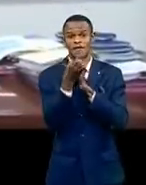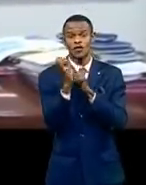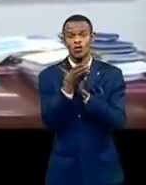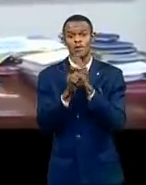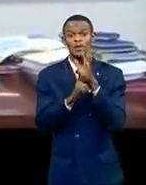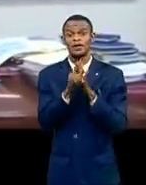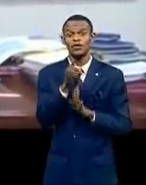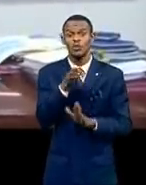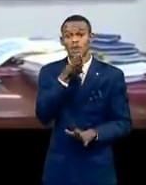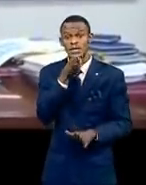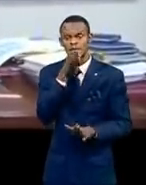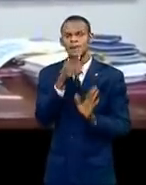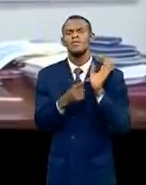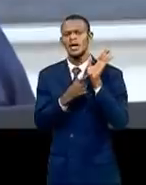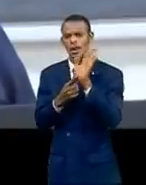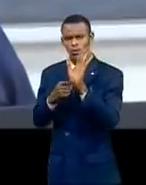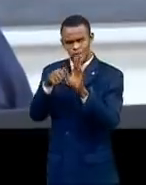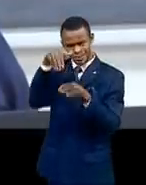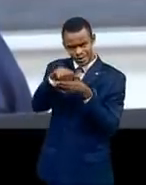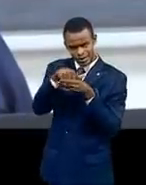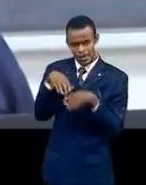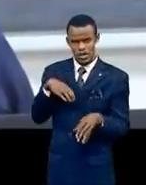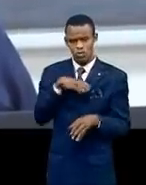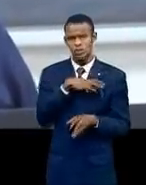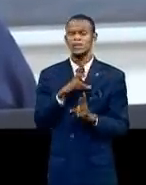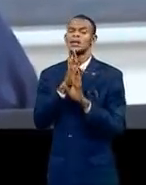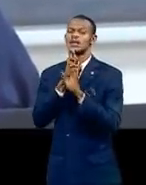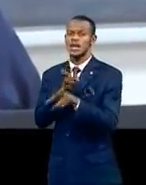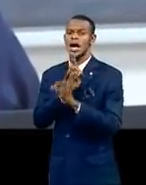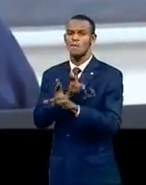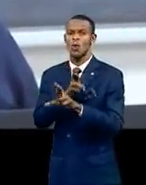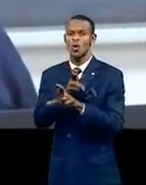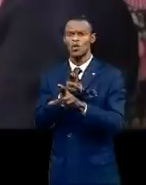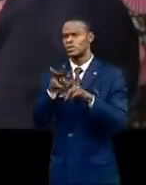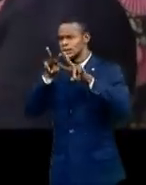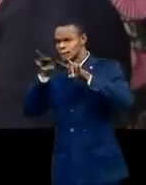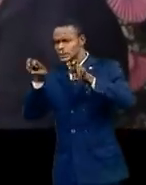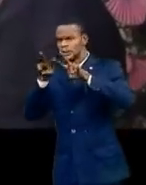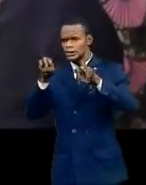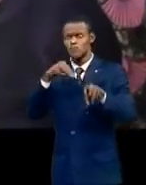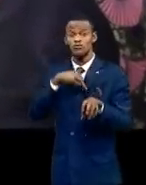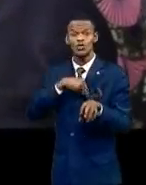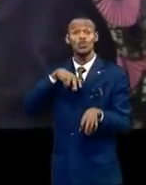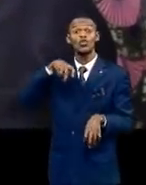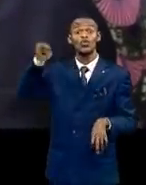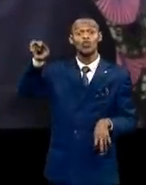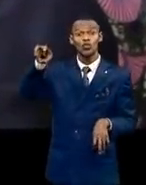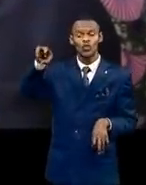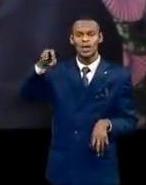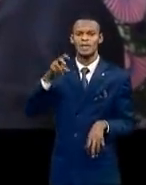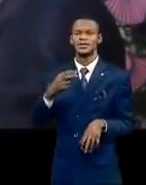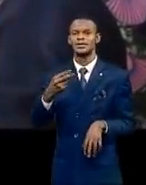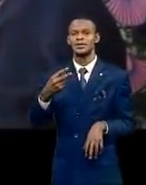au Conseil le rapport de mission gouvernementale qu'elle a conduit du 26 au 30 août 2021 à